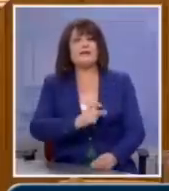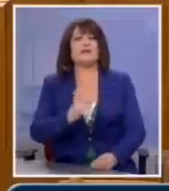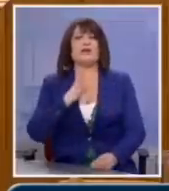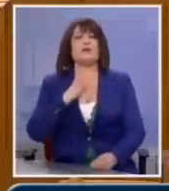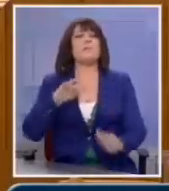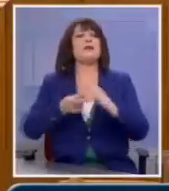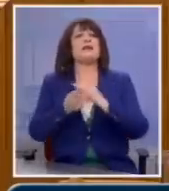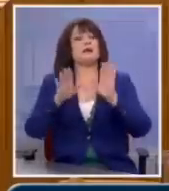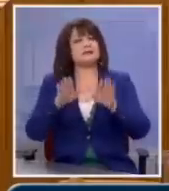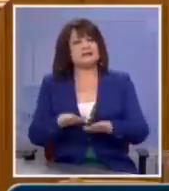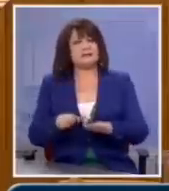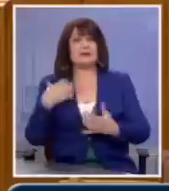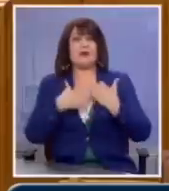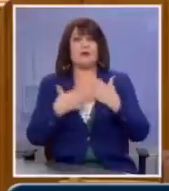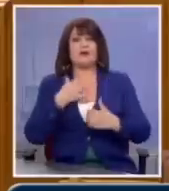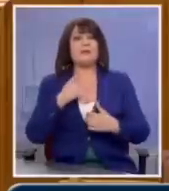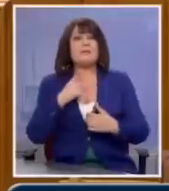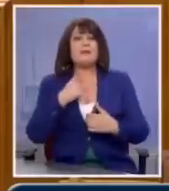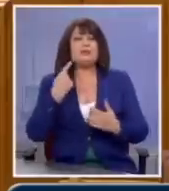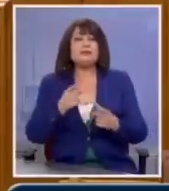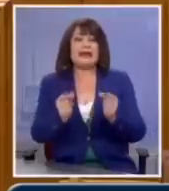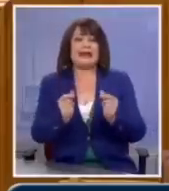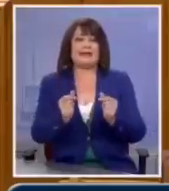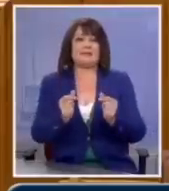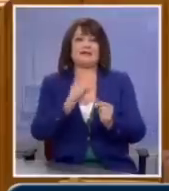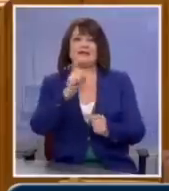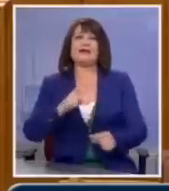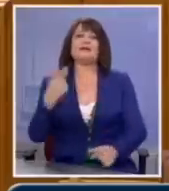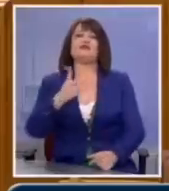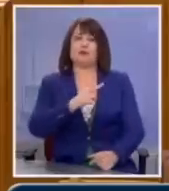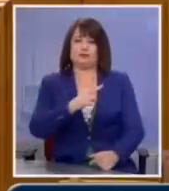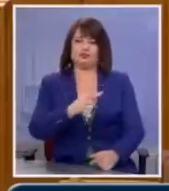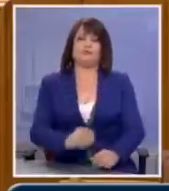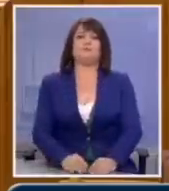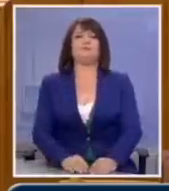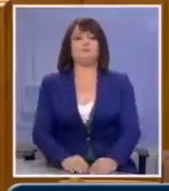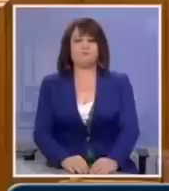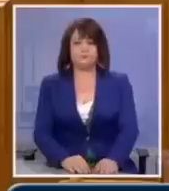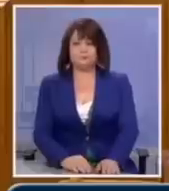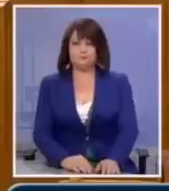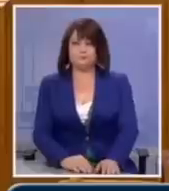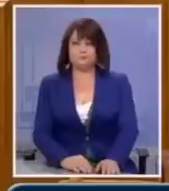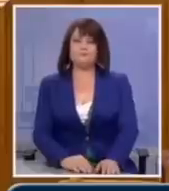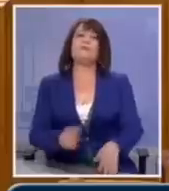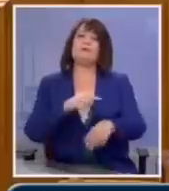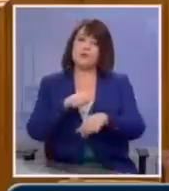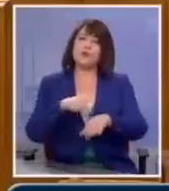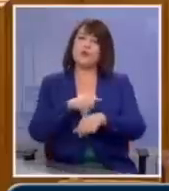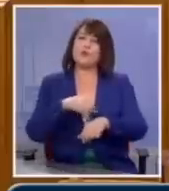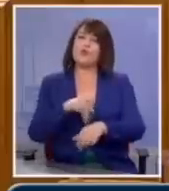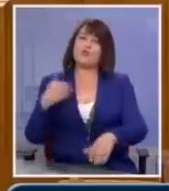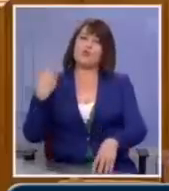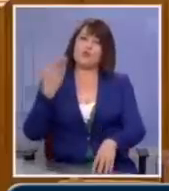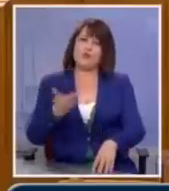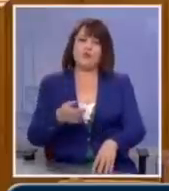που περιμένουν με αγωνία για τη ρύθμιση της ζωής τους. Αυτό προφανώς μας πήρε χρόνο. Και όχι μόνο